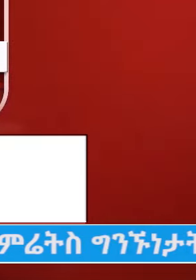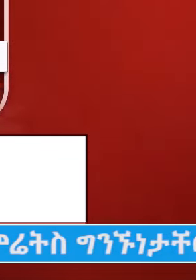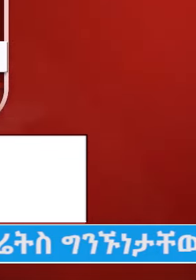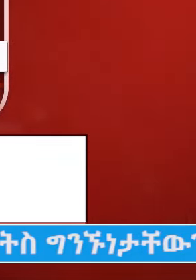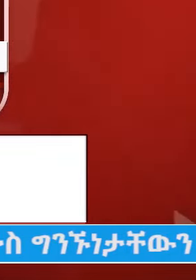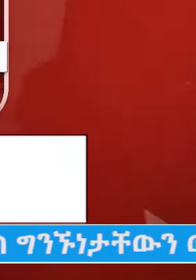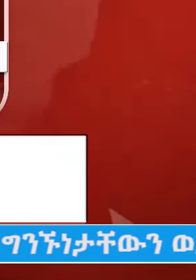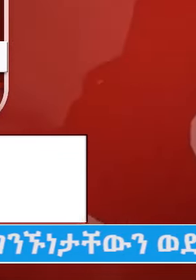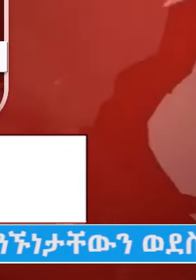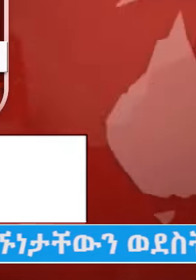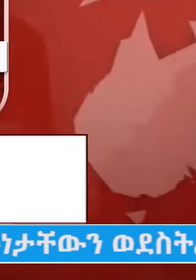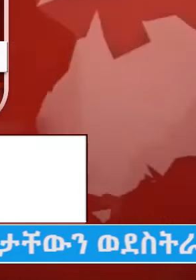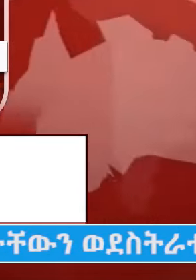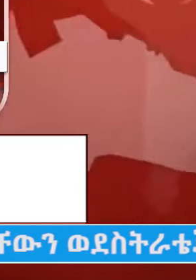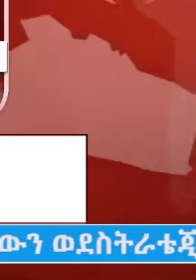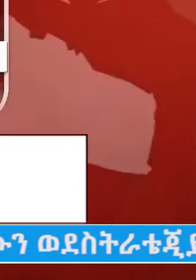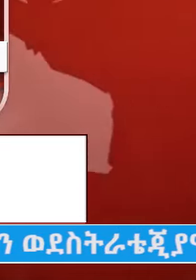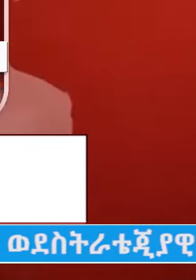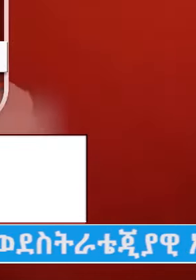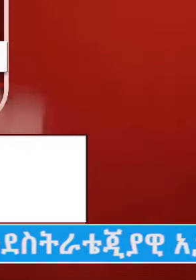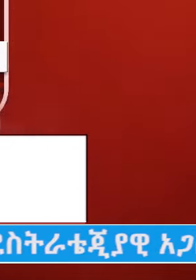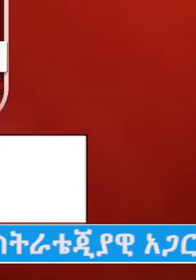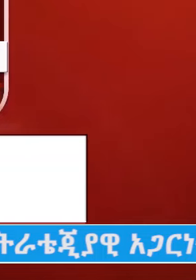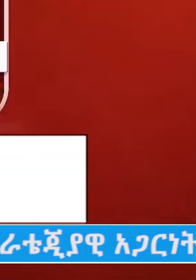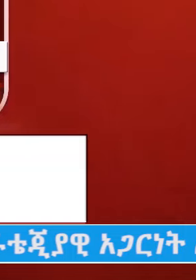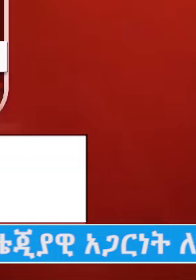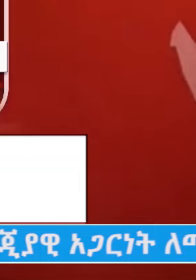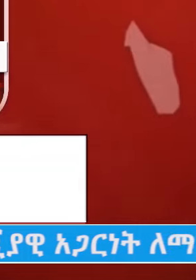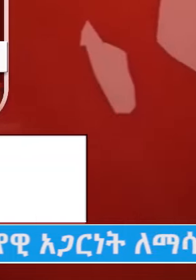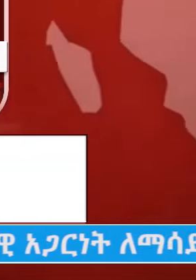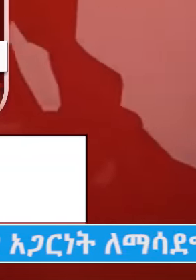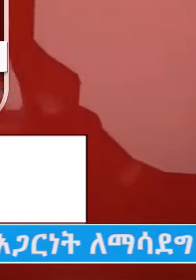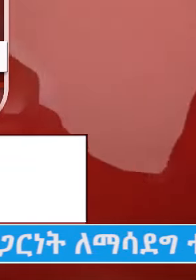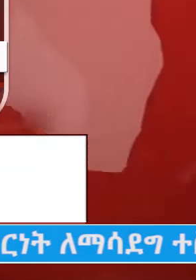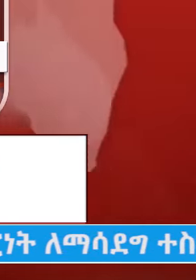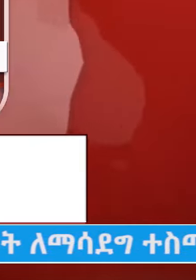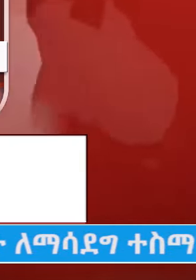ብዙዎች ፖሊሲዎች ለምሳሌ የዓለም ባንክና አይኤምኤፍ